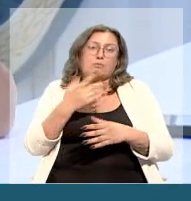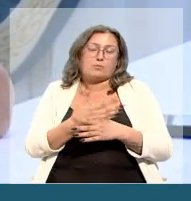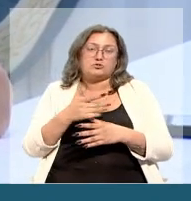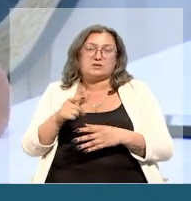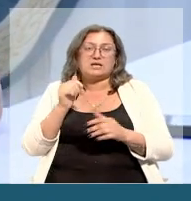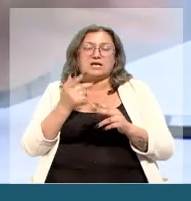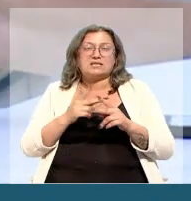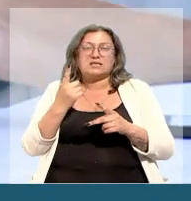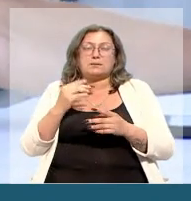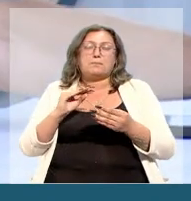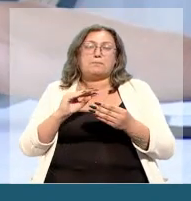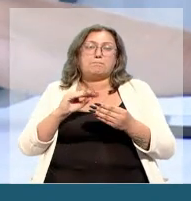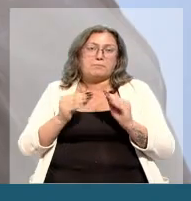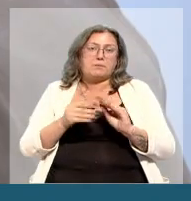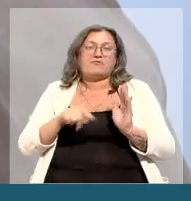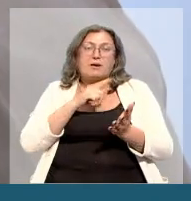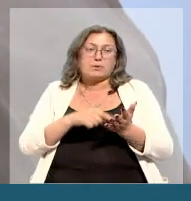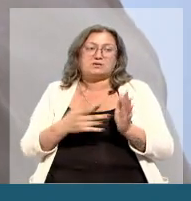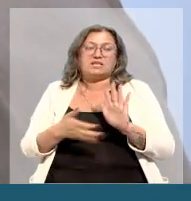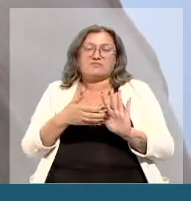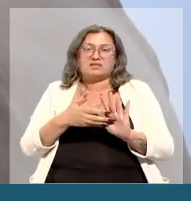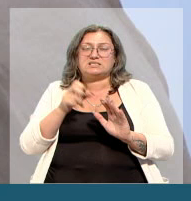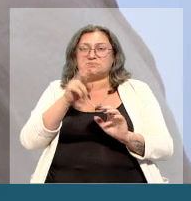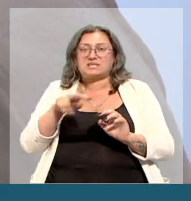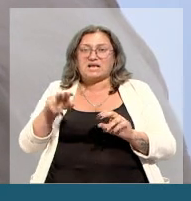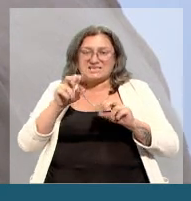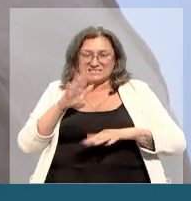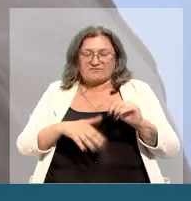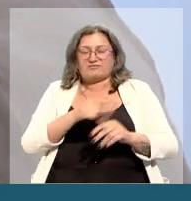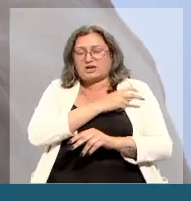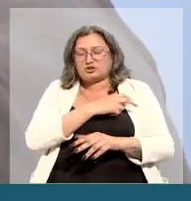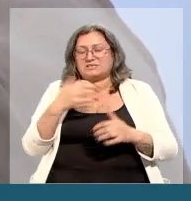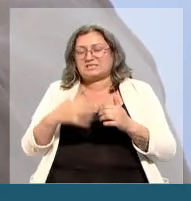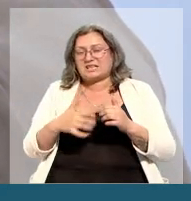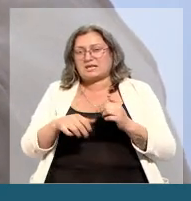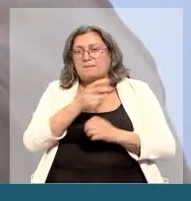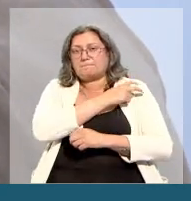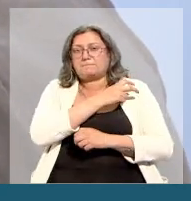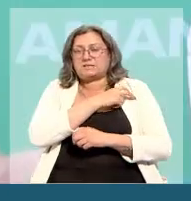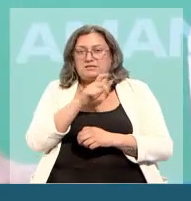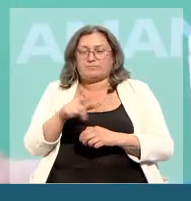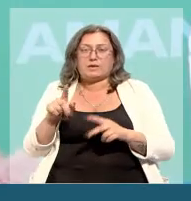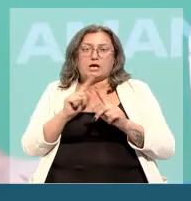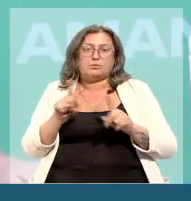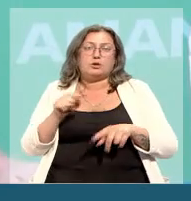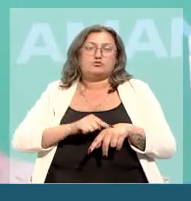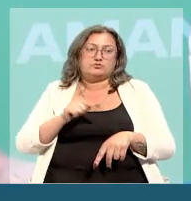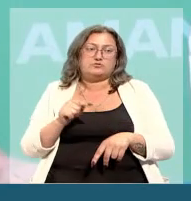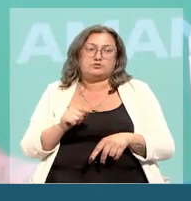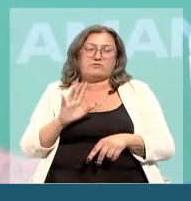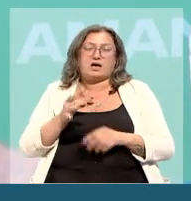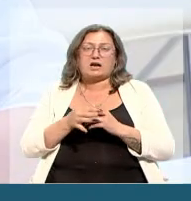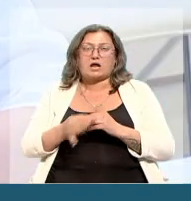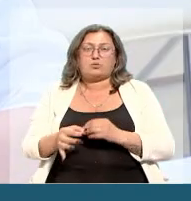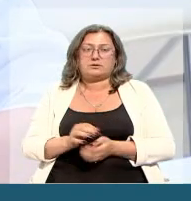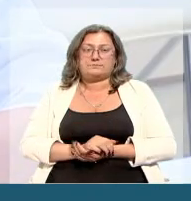из злободневных на сегодняшний день вопросов – нехватка кадров. Дефицит врачей и среднего медицинского персонала особенно чувствуется в